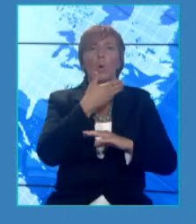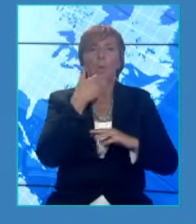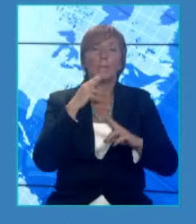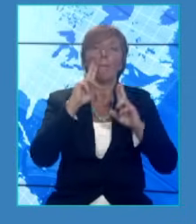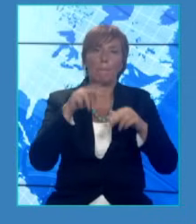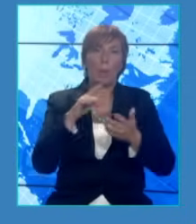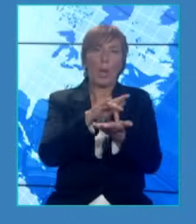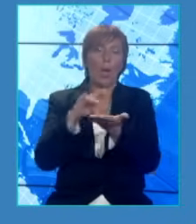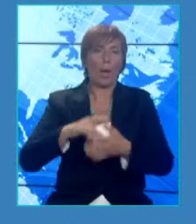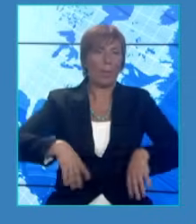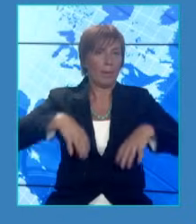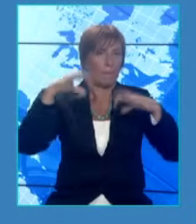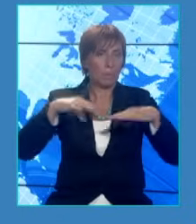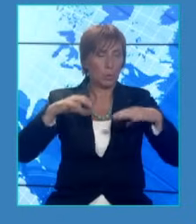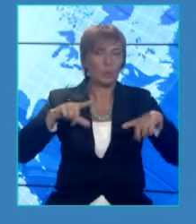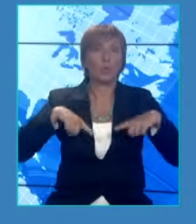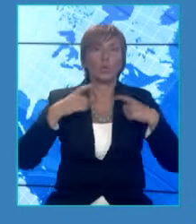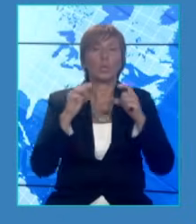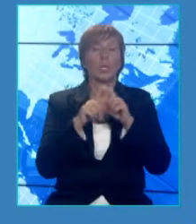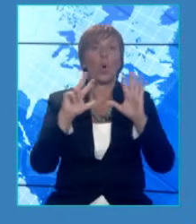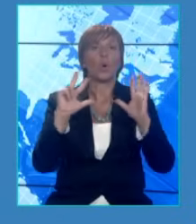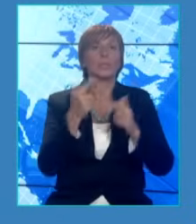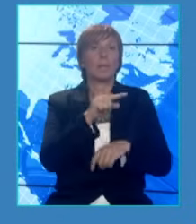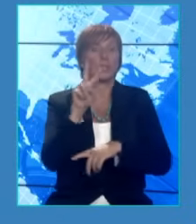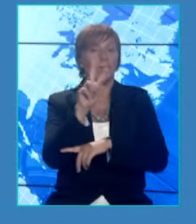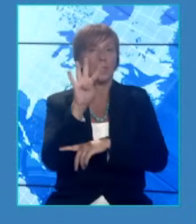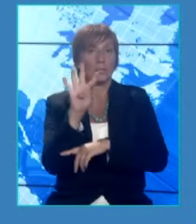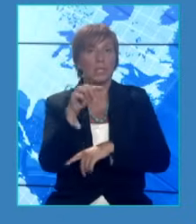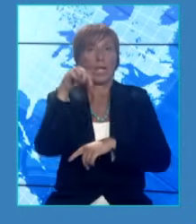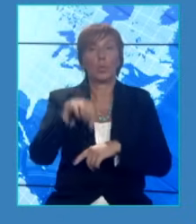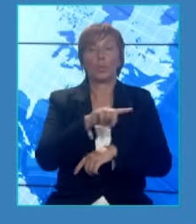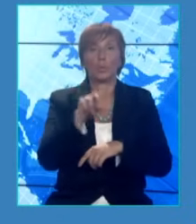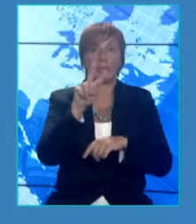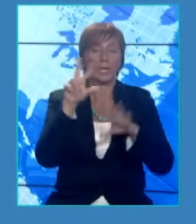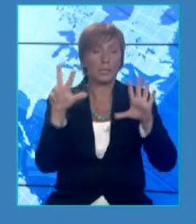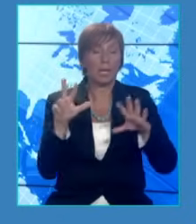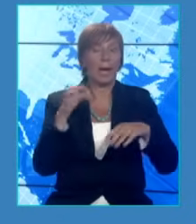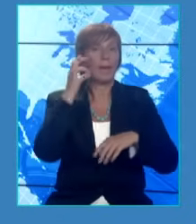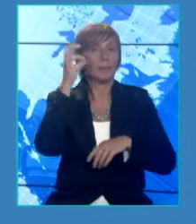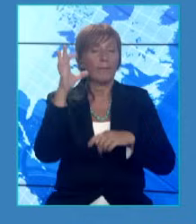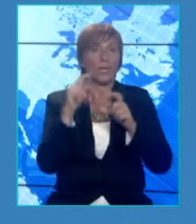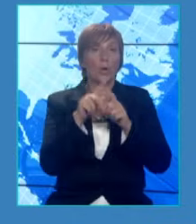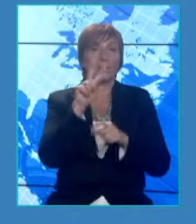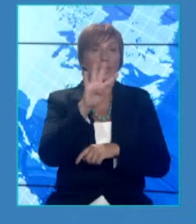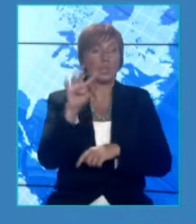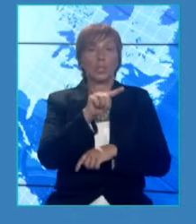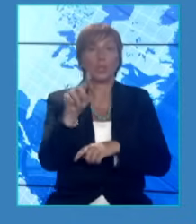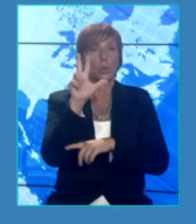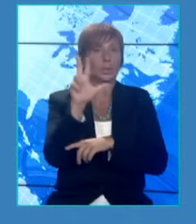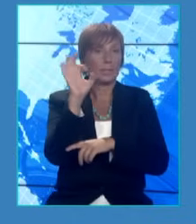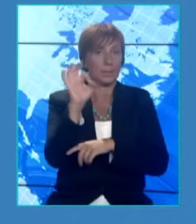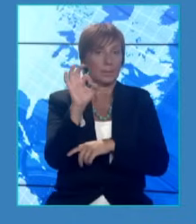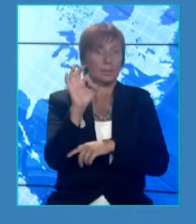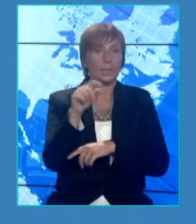su mogući lokalni pljuskovi. Jutarnja temperatura od 18 do 24, na jugu do 28, dnevna od 24